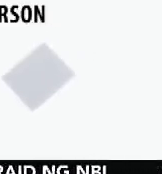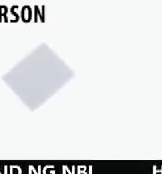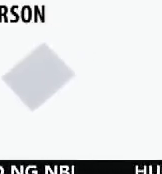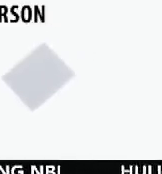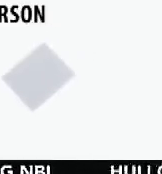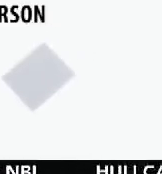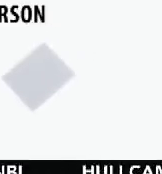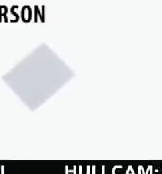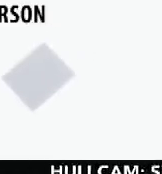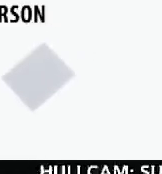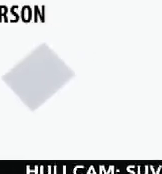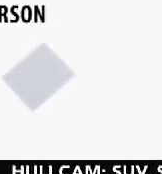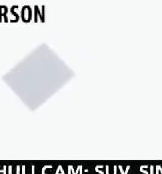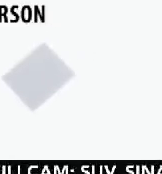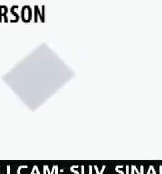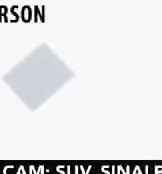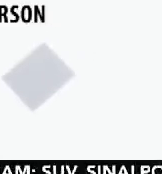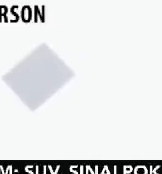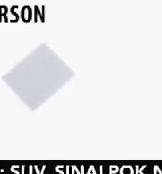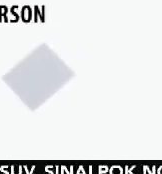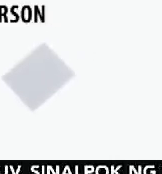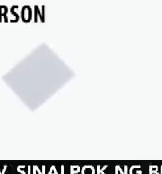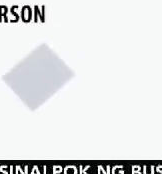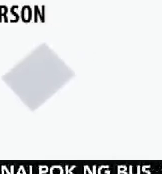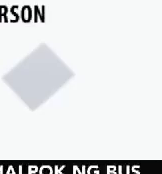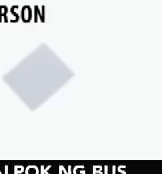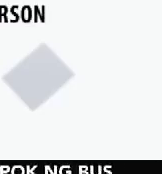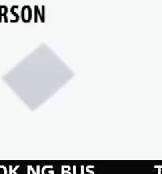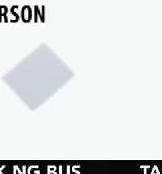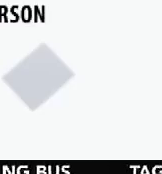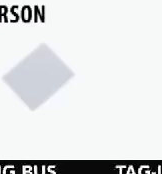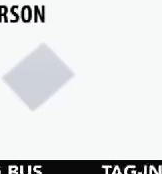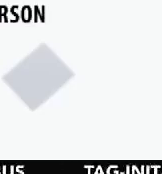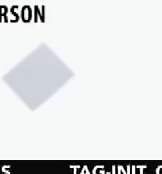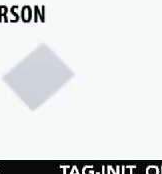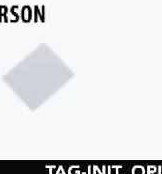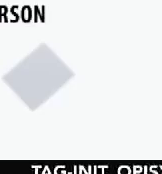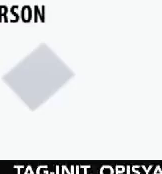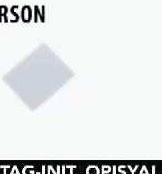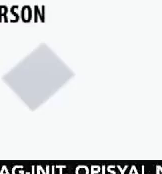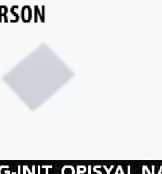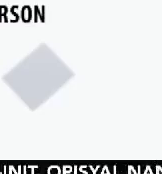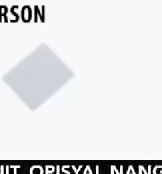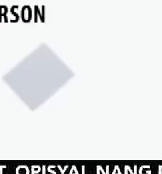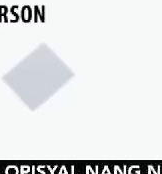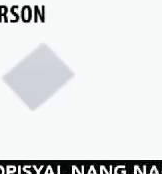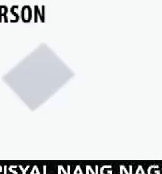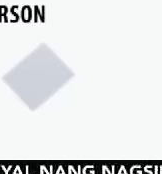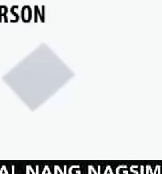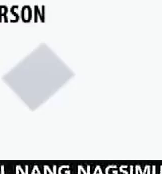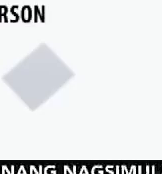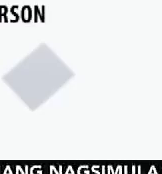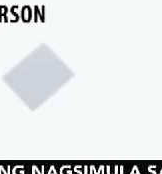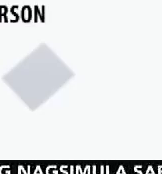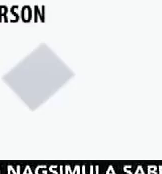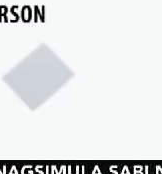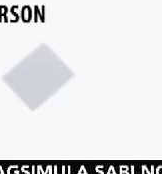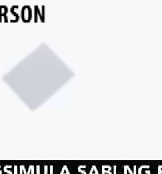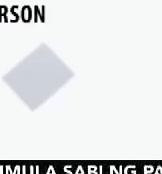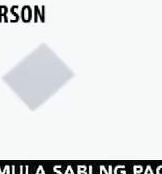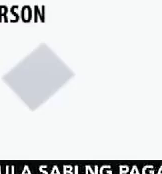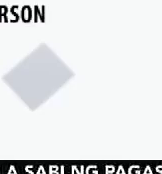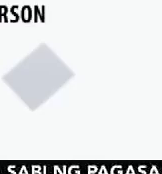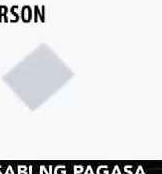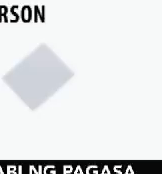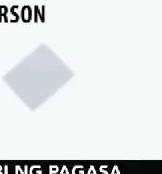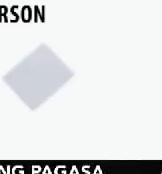sasabihin ng NITAG kasi baka naman po pag dumating na yung 1 million na binili natin, may plano po talaga na isabay na yung mga